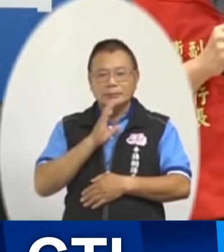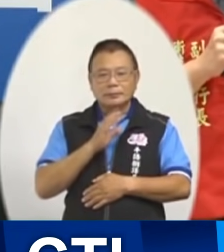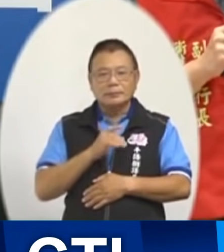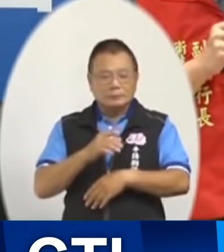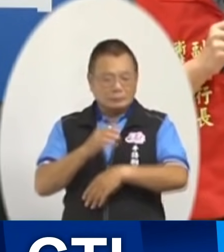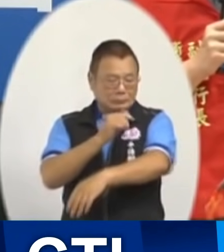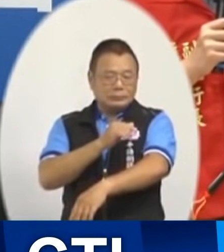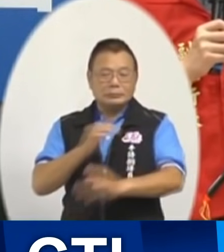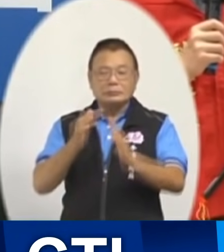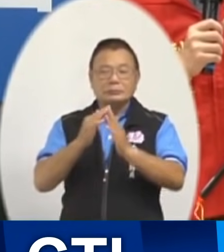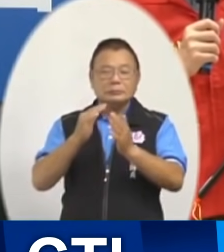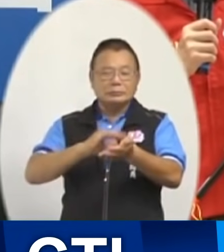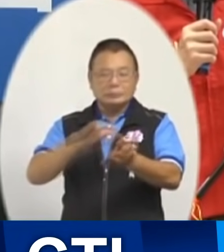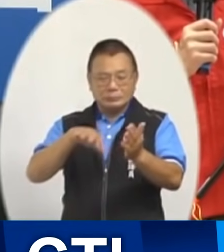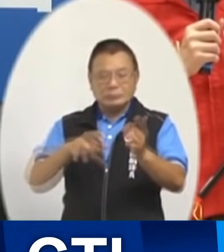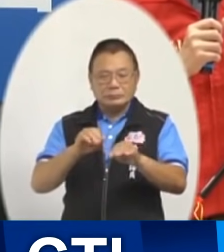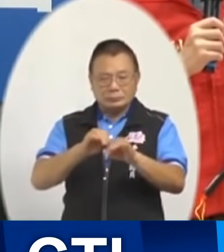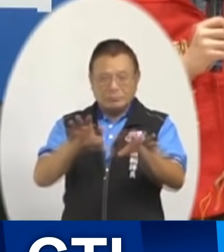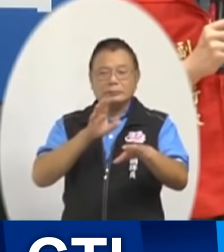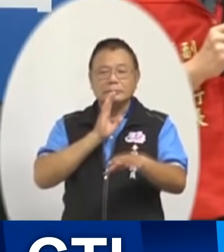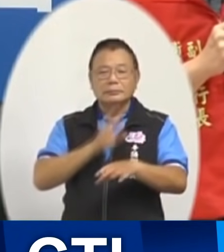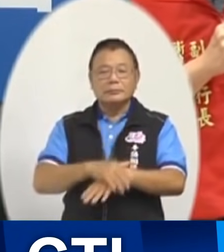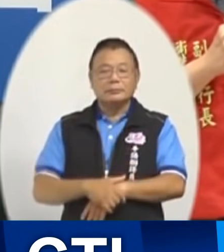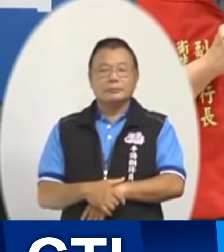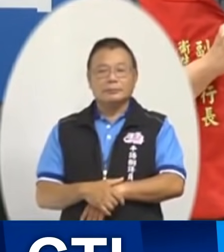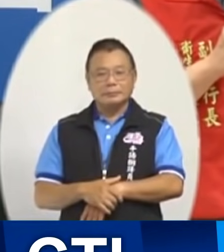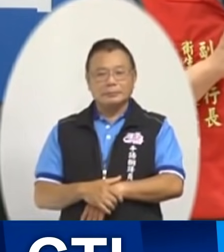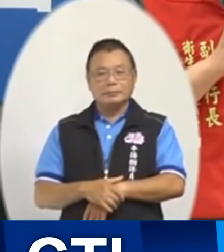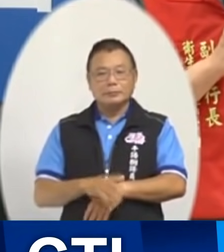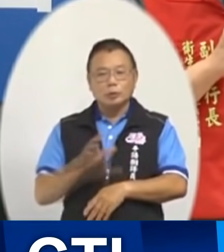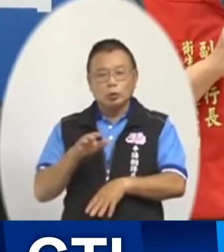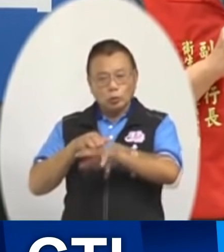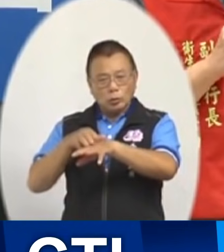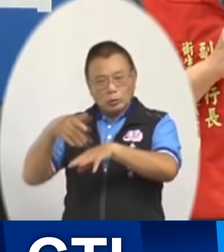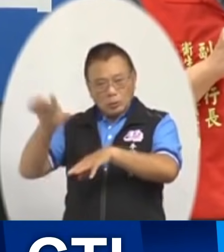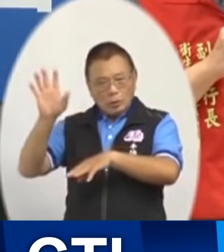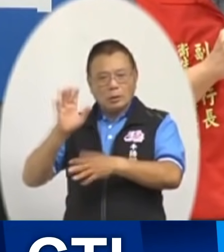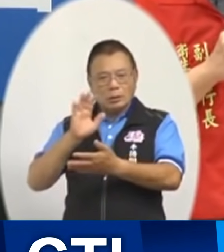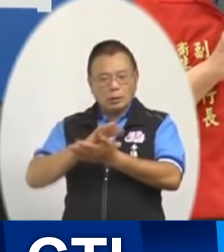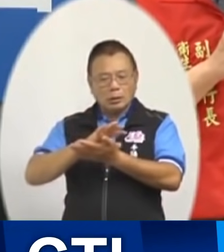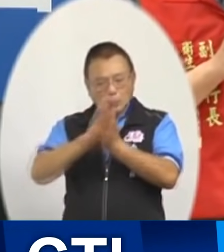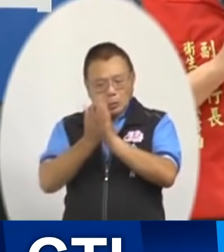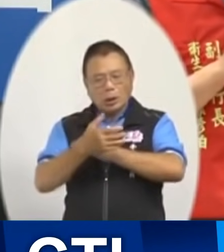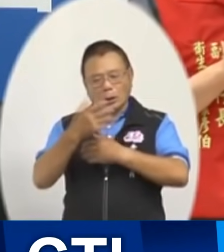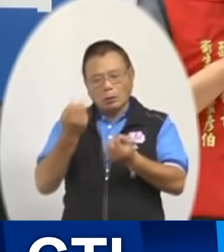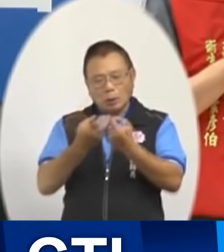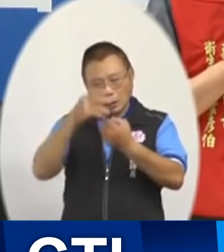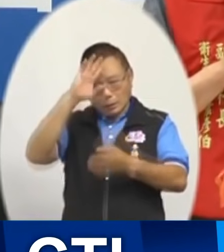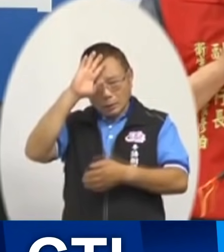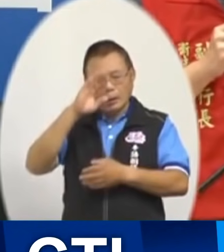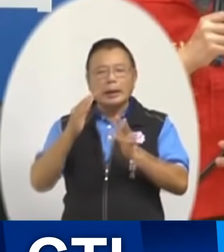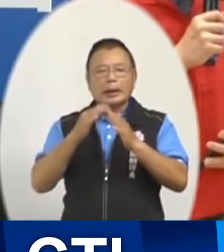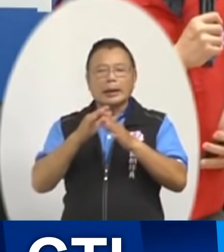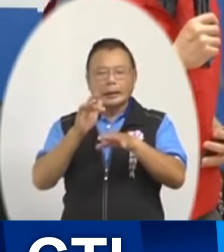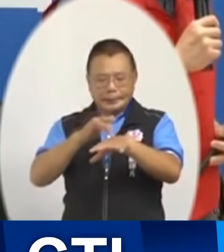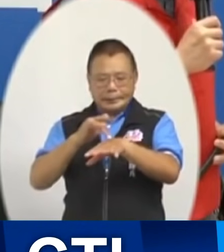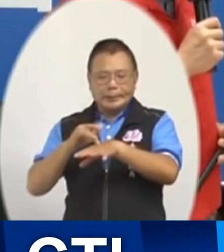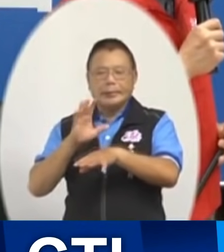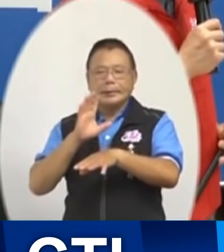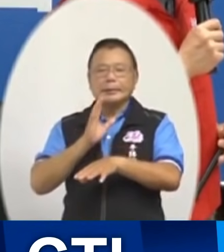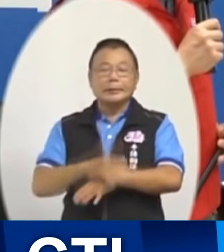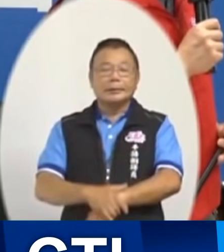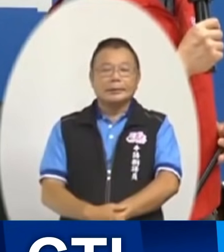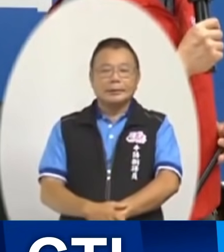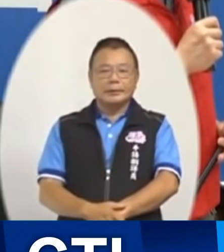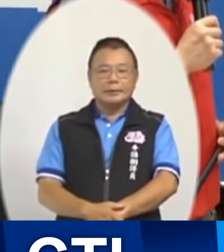院这部分的感染者，啊，有些是出院之后居家隔离发病，啊，有些是家属接触者。我们看下一